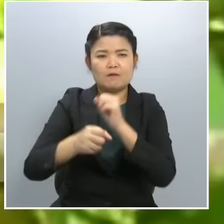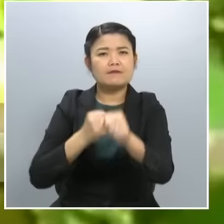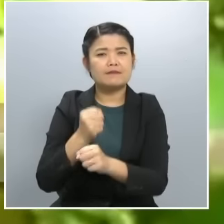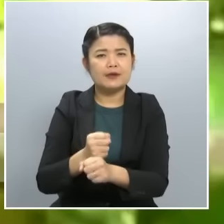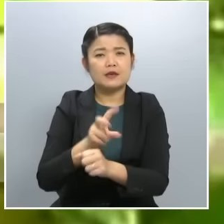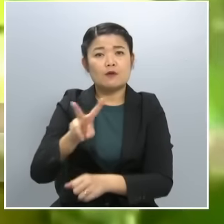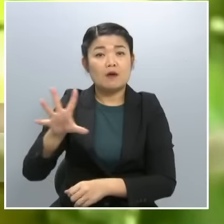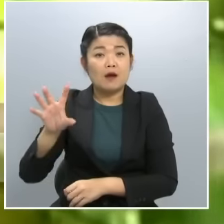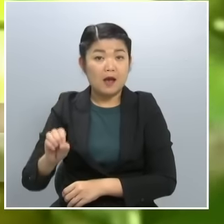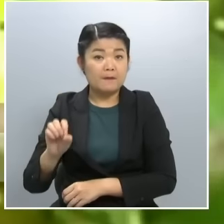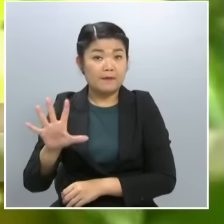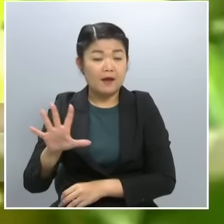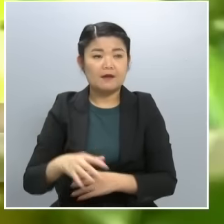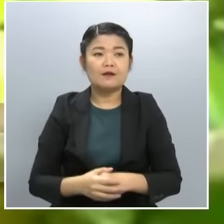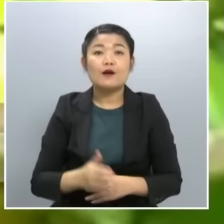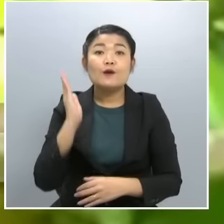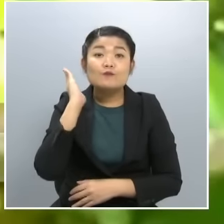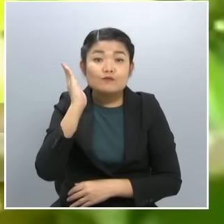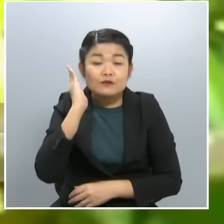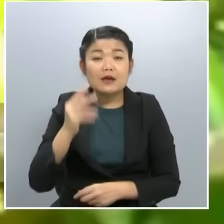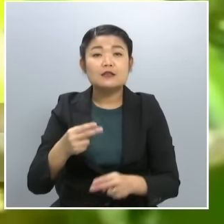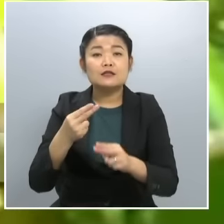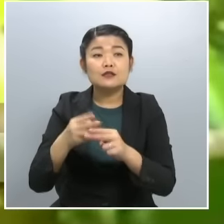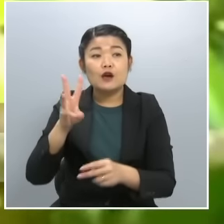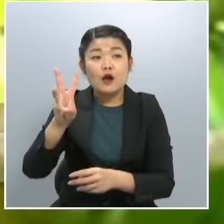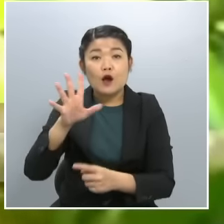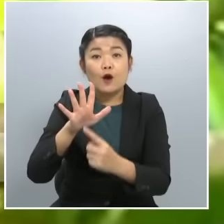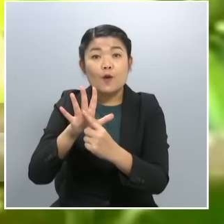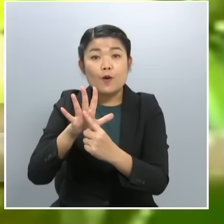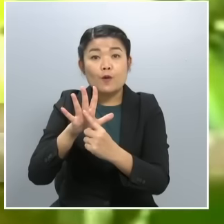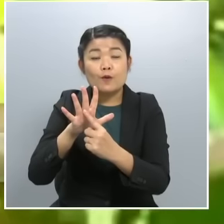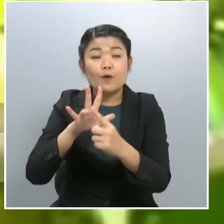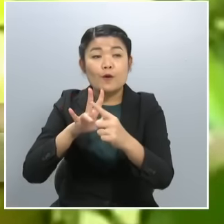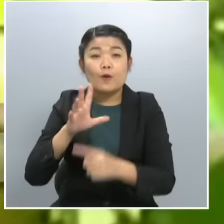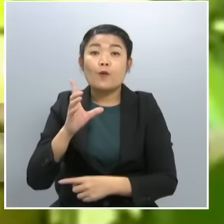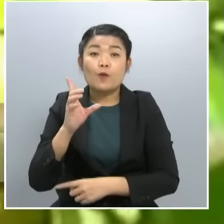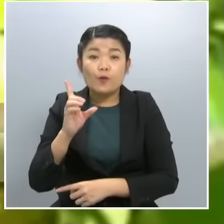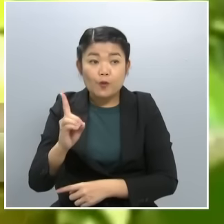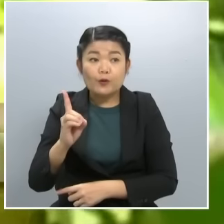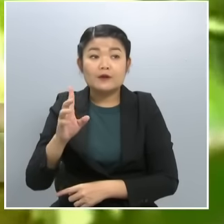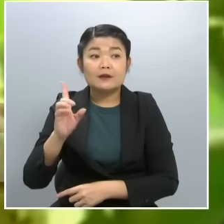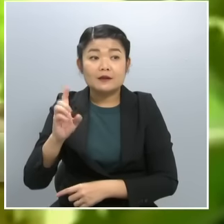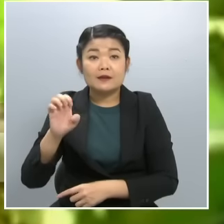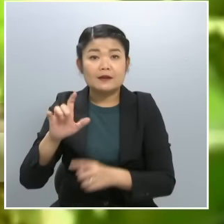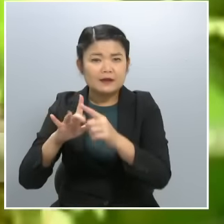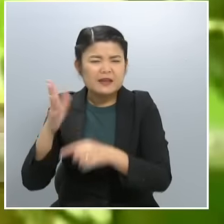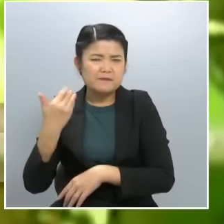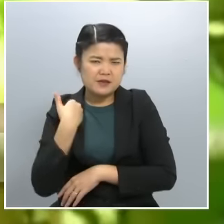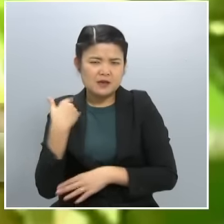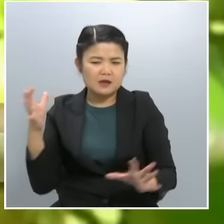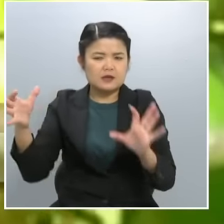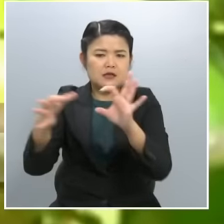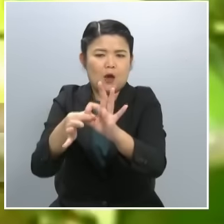วูดี้ก็ถามถึงประเด็นกิ๊กซึ่งตอนนั้นก็มังฮือฮาก็คงจะพลาดพิงมาถึงคุณหนุ่มอะไรปประมาณอย่างงั้นเนี่ยท่านผู้ชม